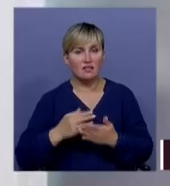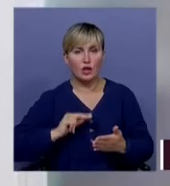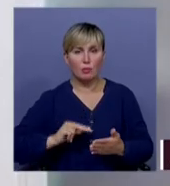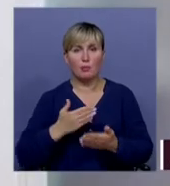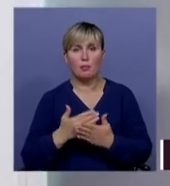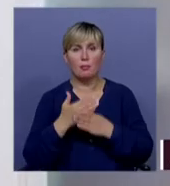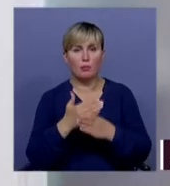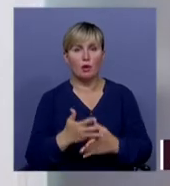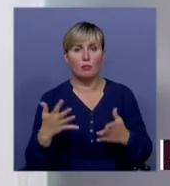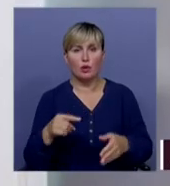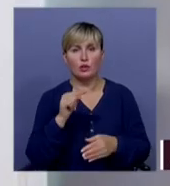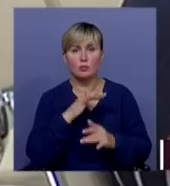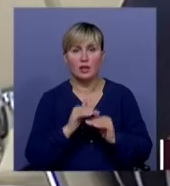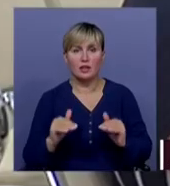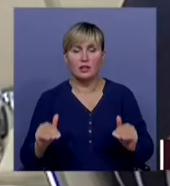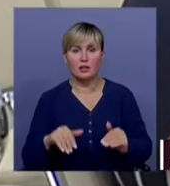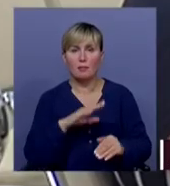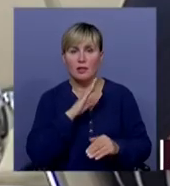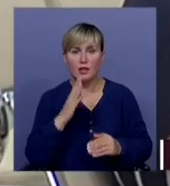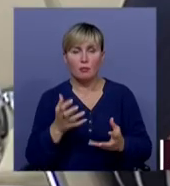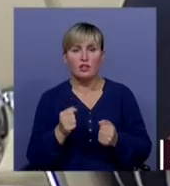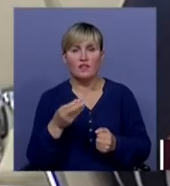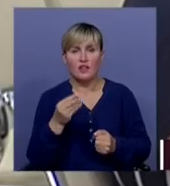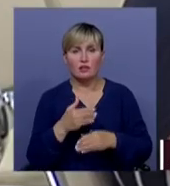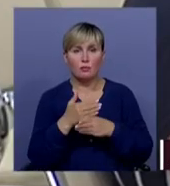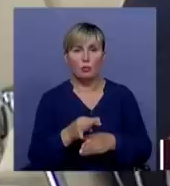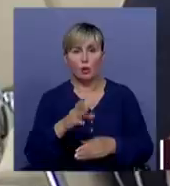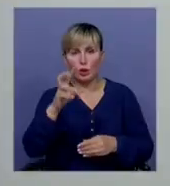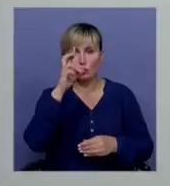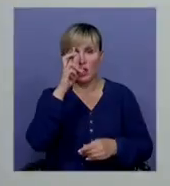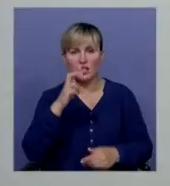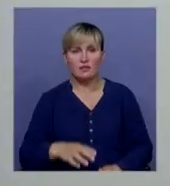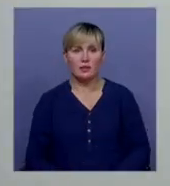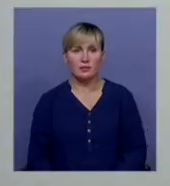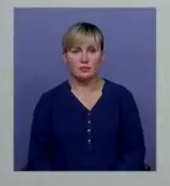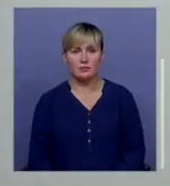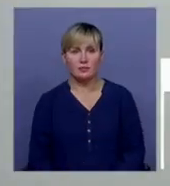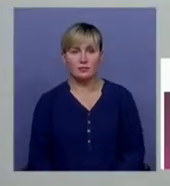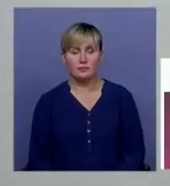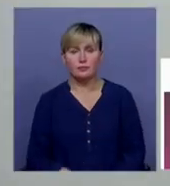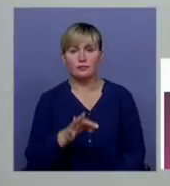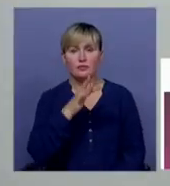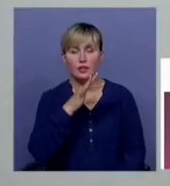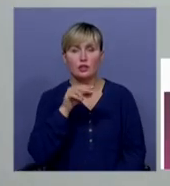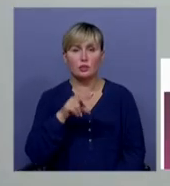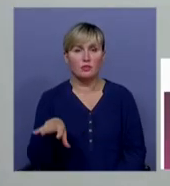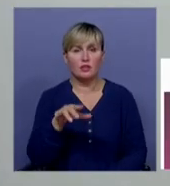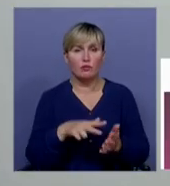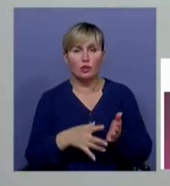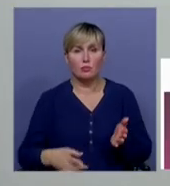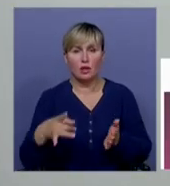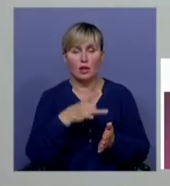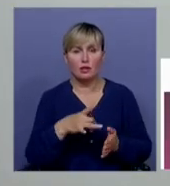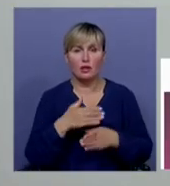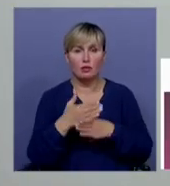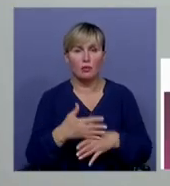примеру, помогли более 1000 многодетных матерей получить финансовую помощь от государства. Во время ЧП все 8 районных центров